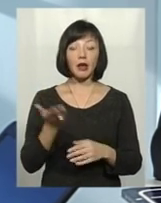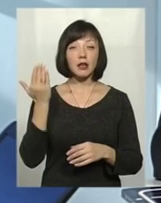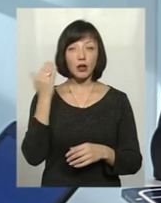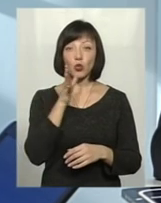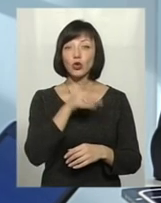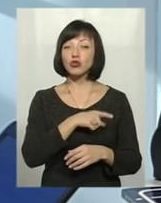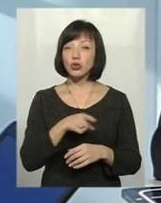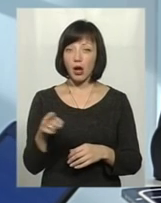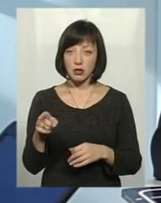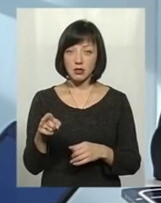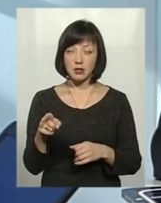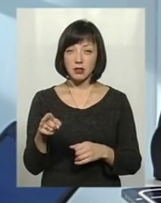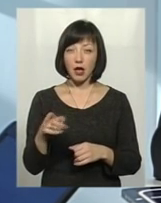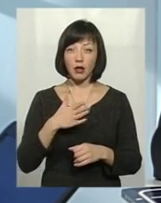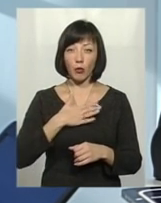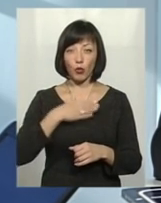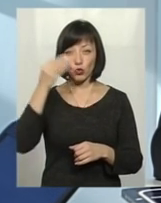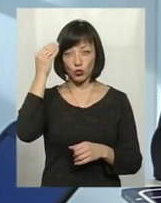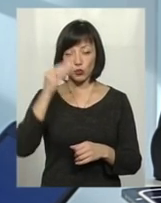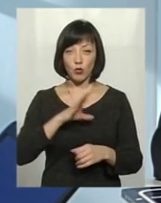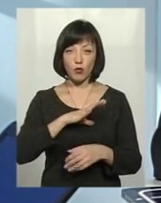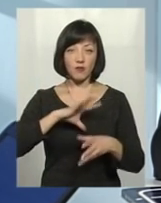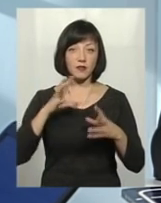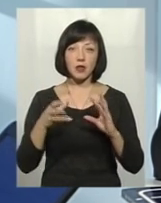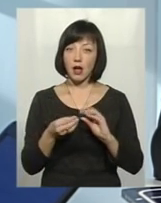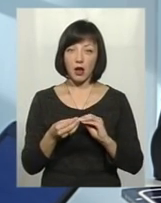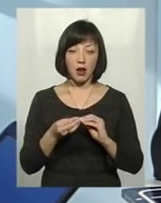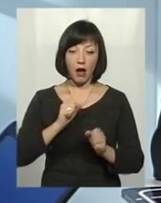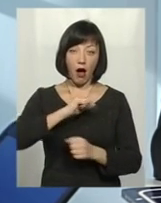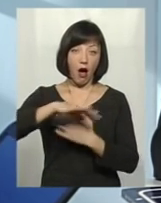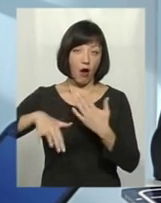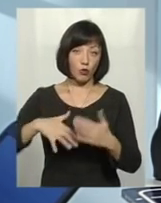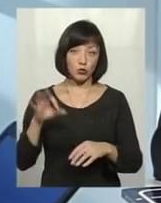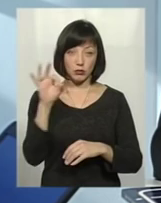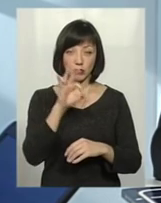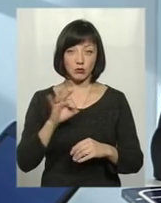час, на мою думку, був взагалі свого роду хаос відносно